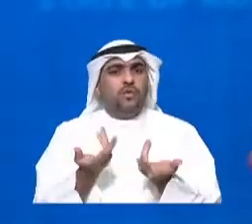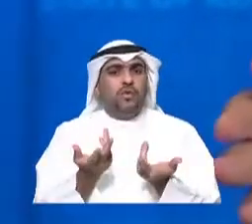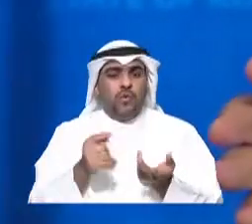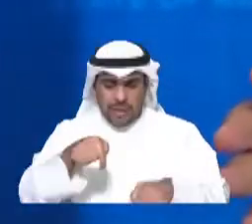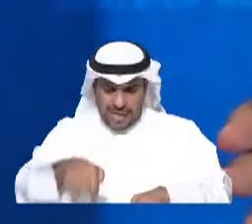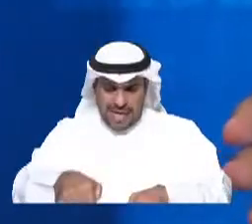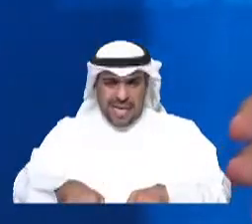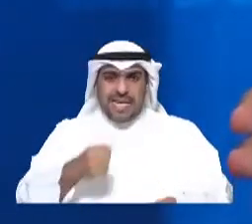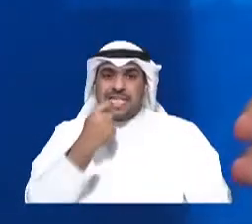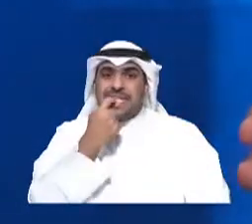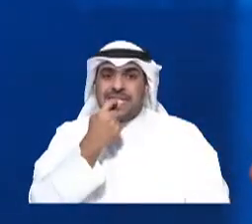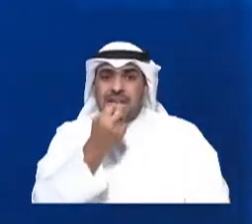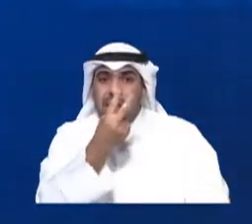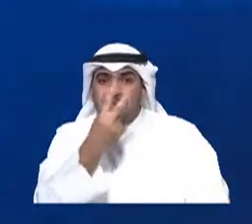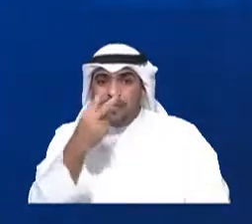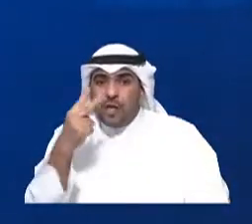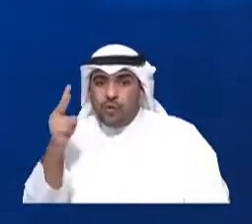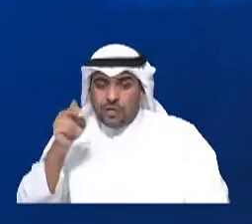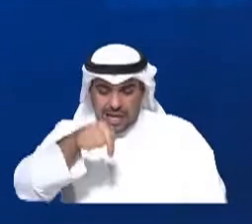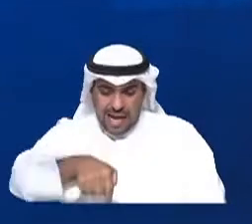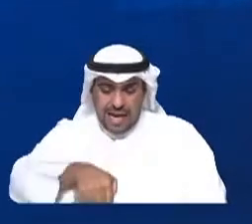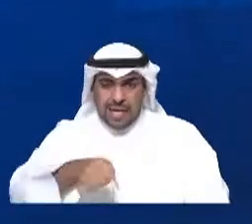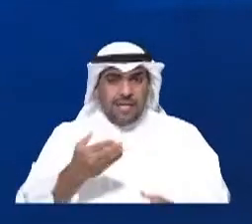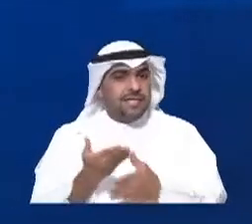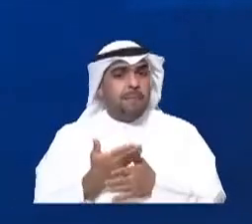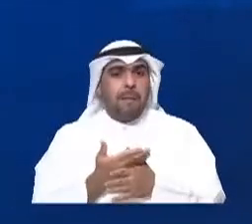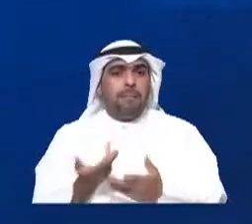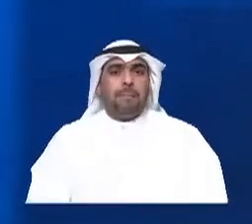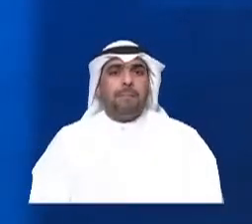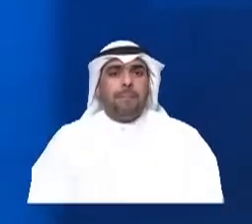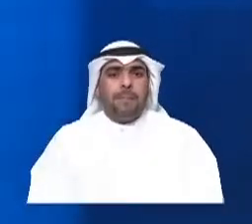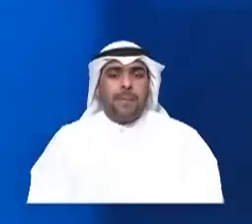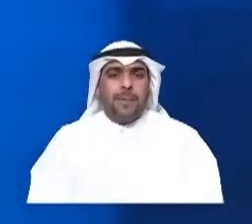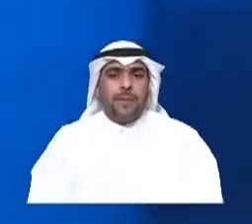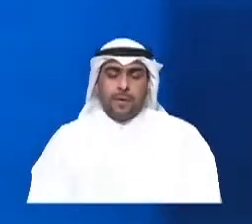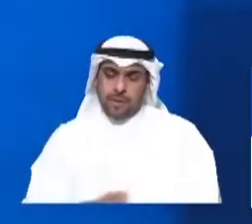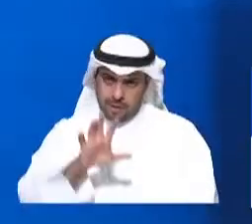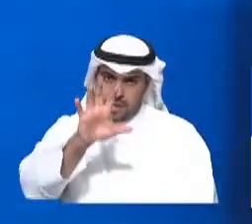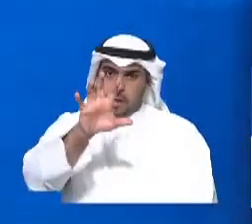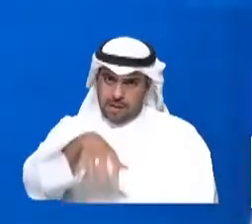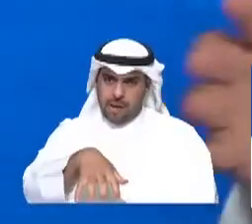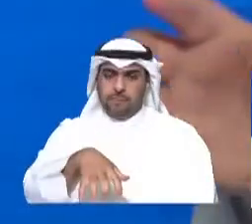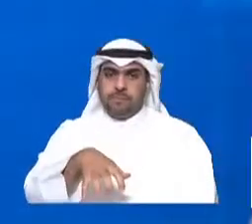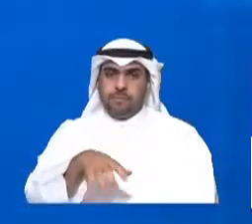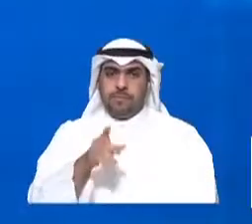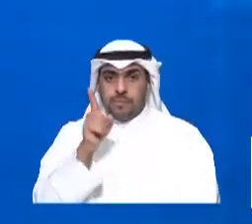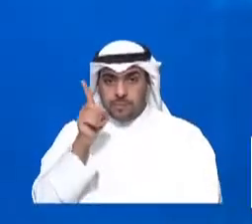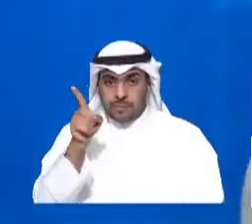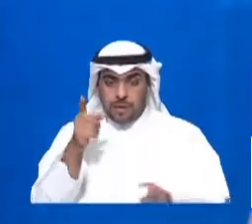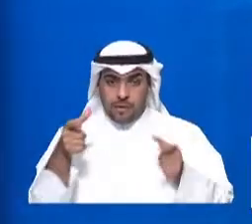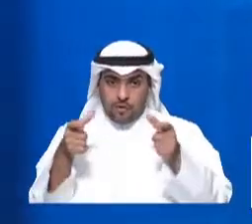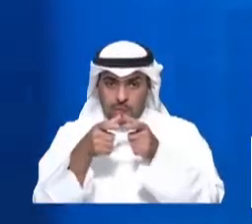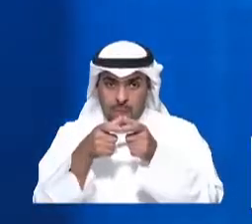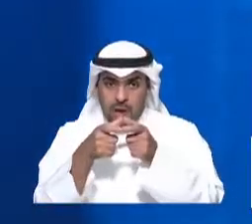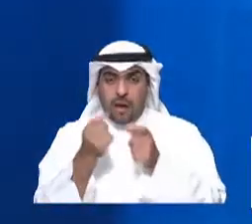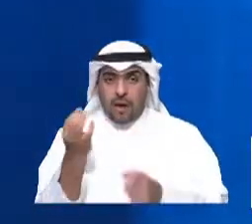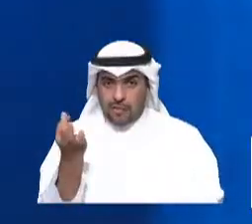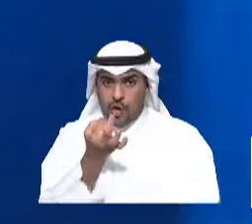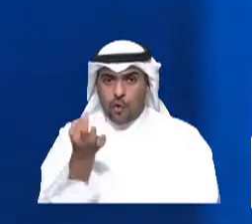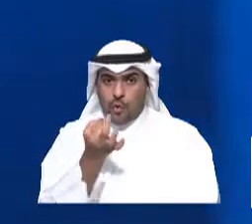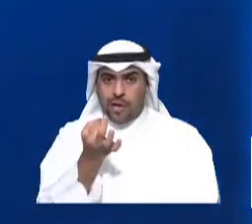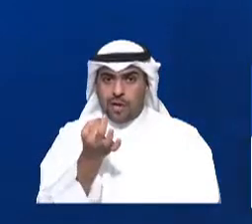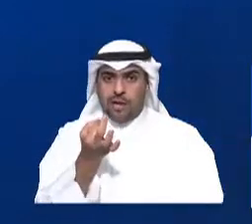يعني أزمة اقتصادية كبيرة، وجود أزمة صحية كوفيد-19 بدأ يعود ومثل ما